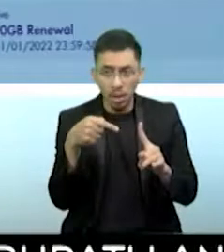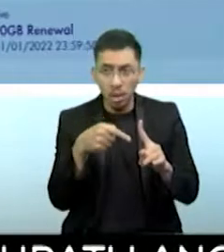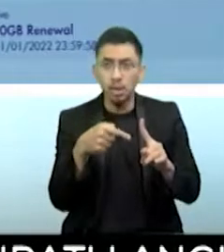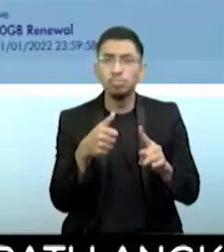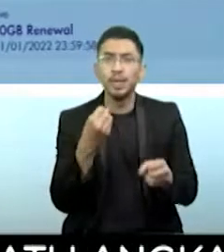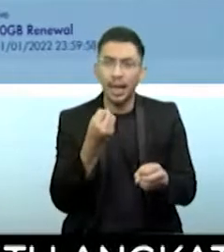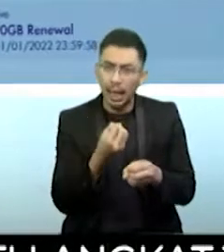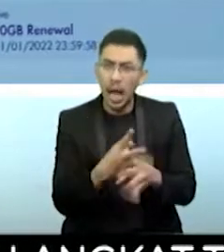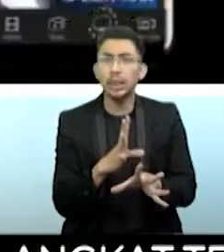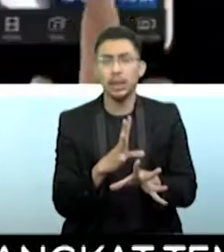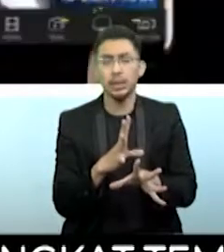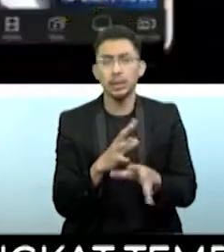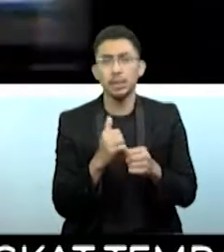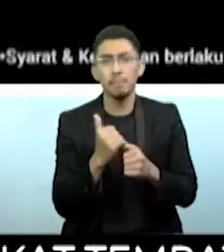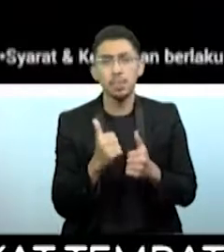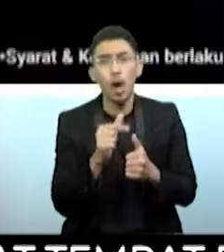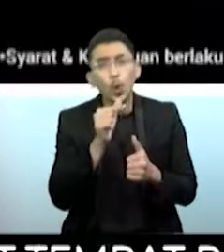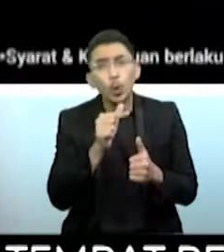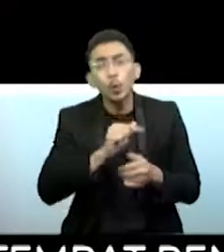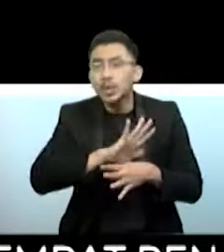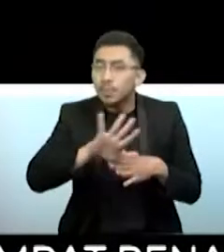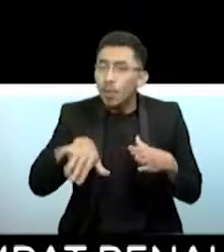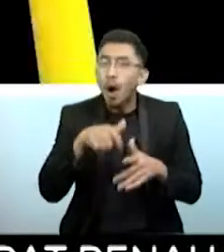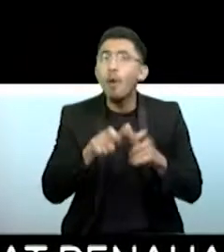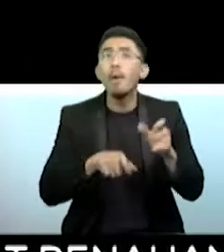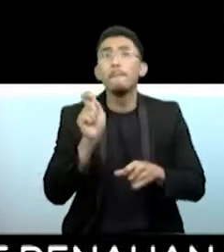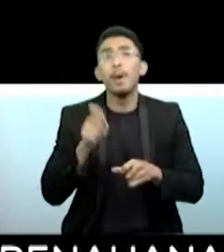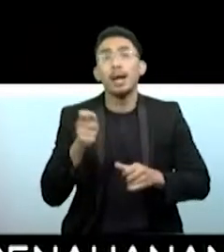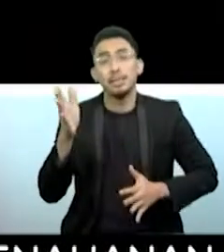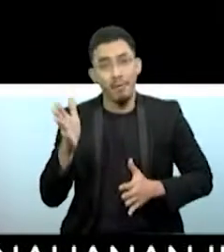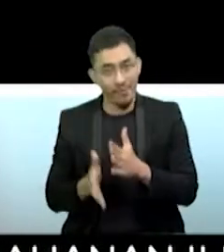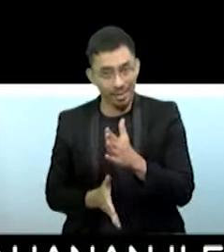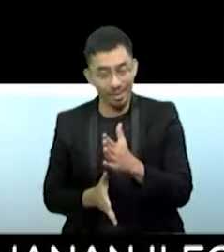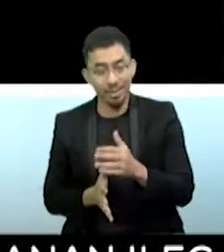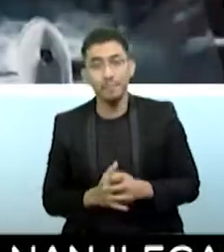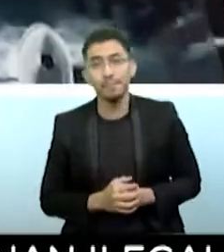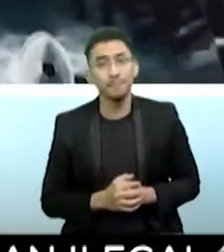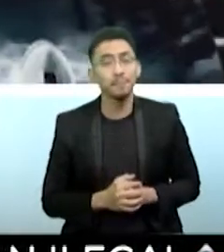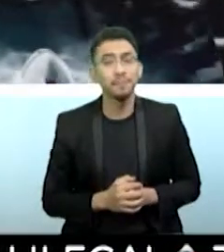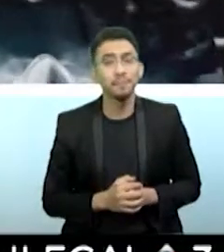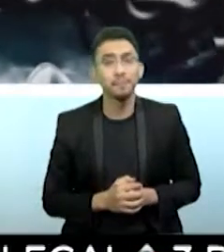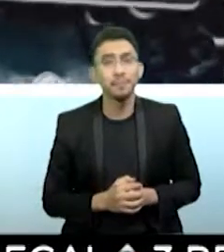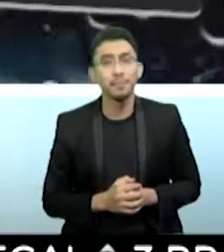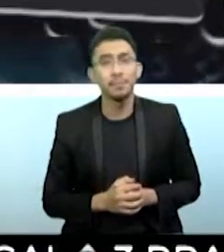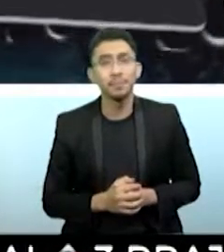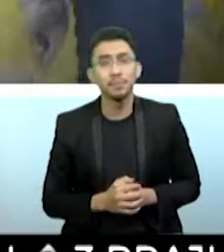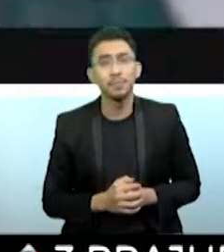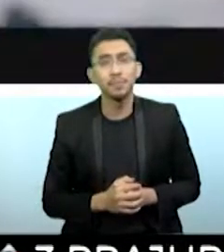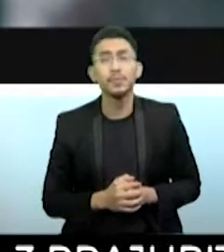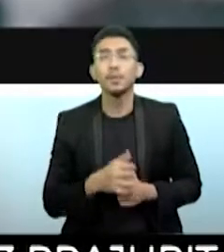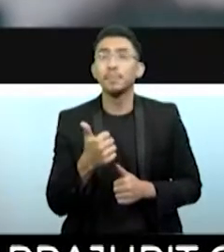seluruh pelanggannya Smartfren. Ya, jadi ini mereka mendapat gratis ya. Jadi punya channel TV sendiri di